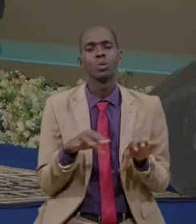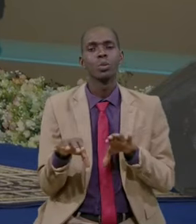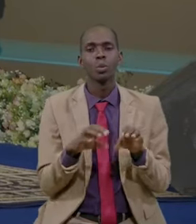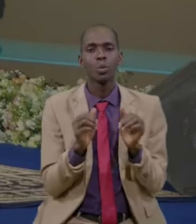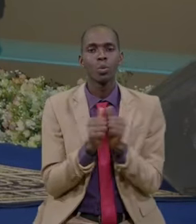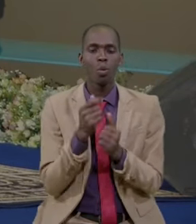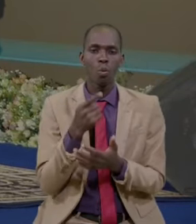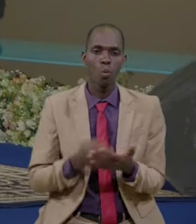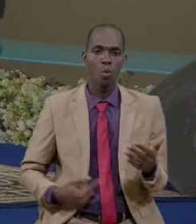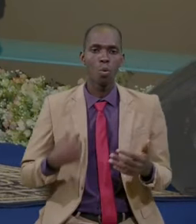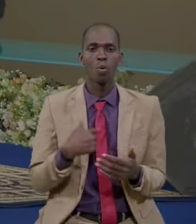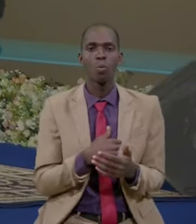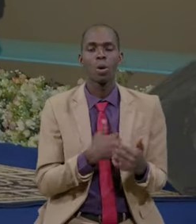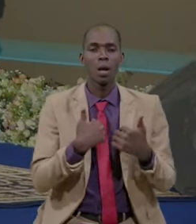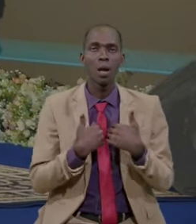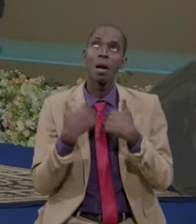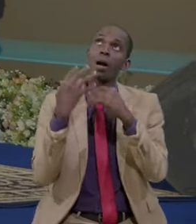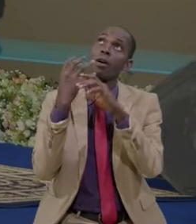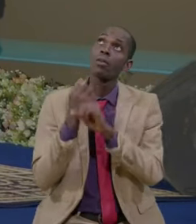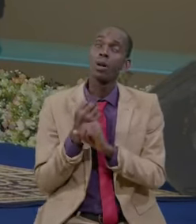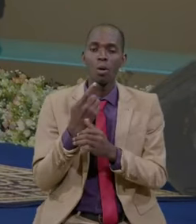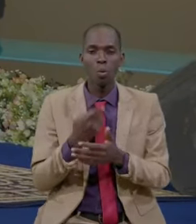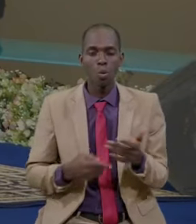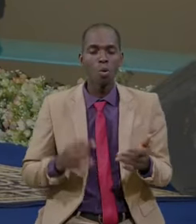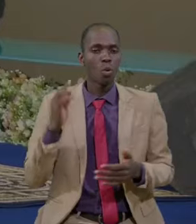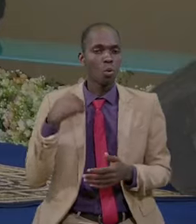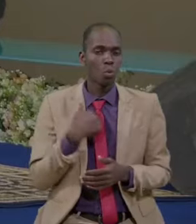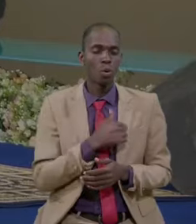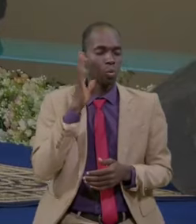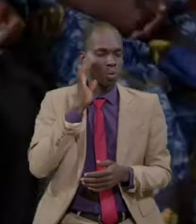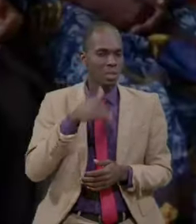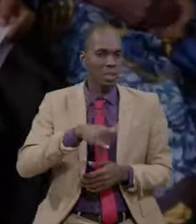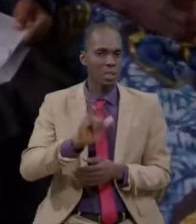avons reçu et ce que nous aurons? Le message de ce jour est